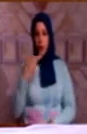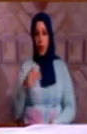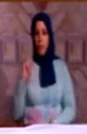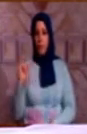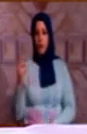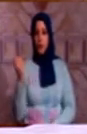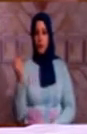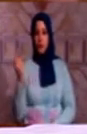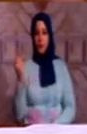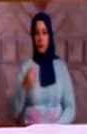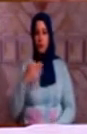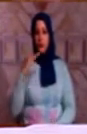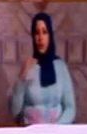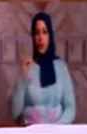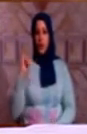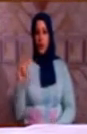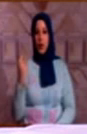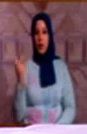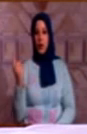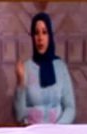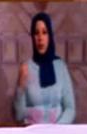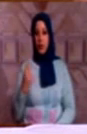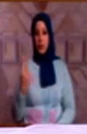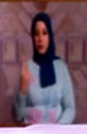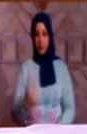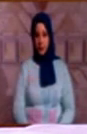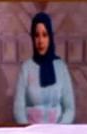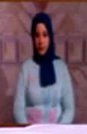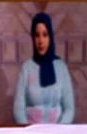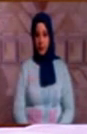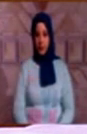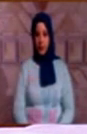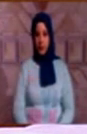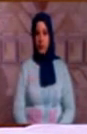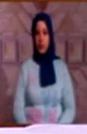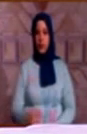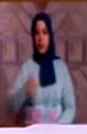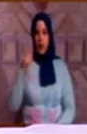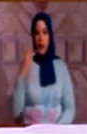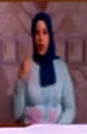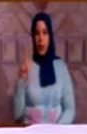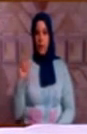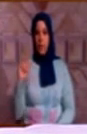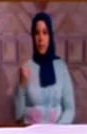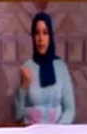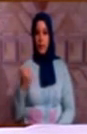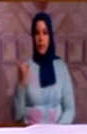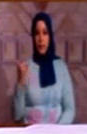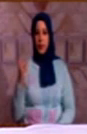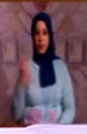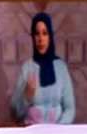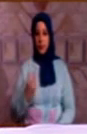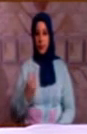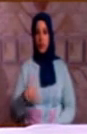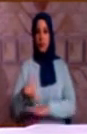علي الحجار نشوف محمد منير نشوف العالمين يعني مدينه بتتلالا لان هي